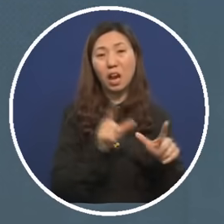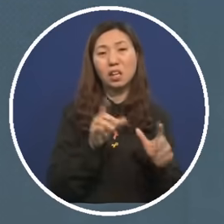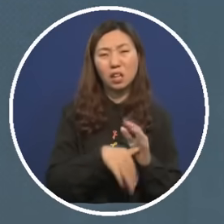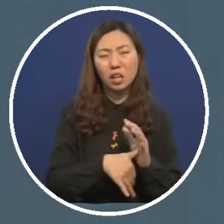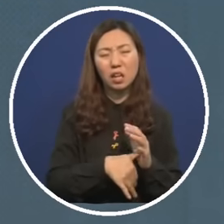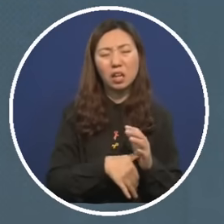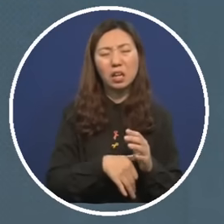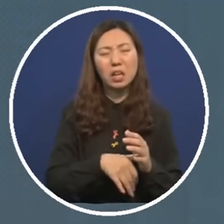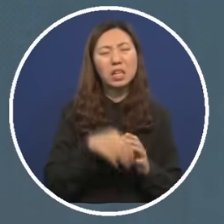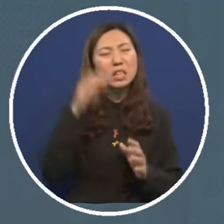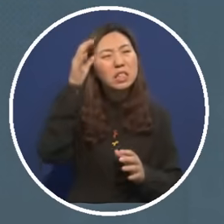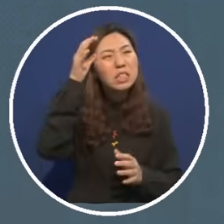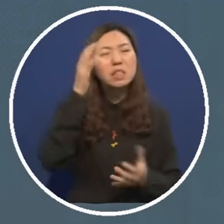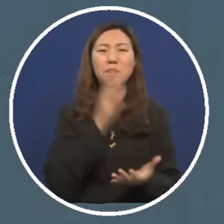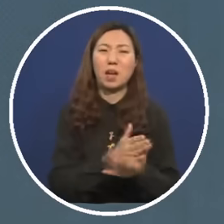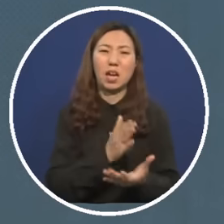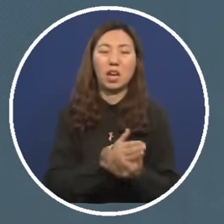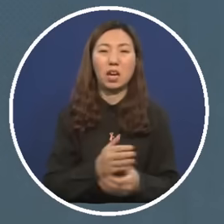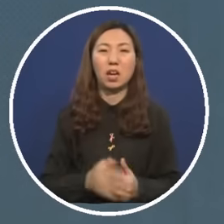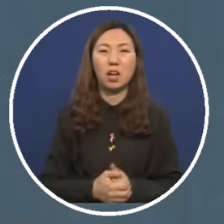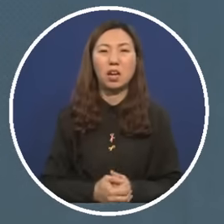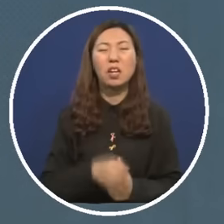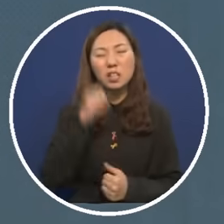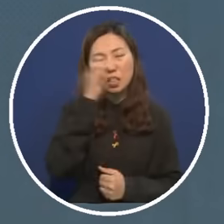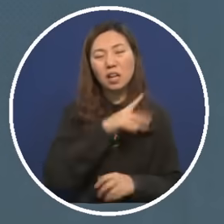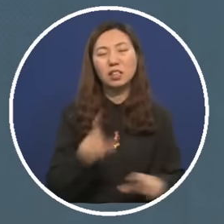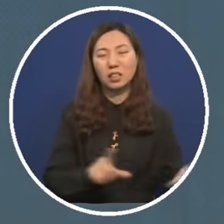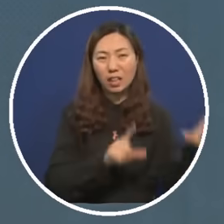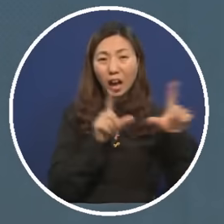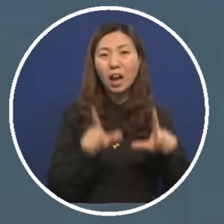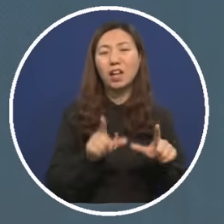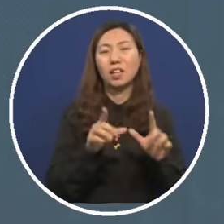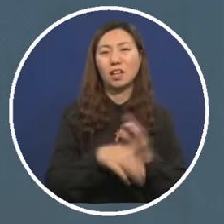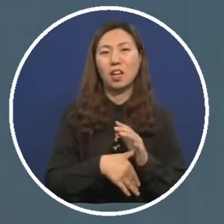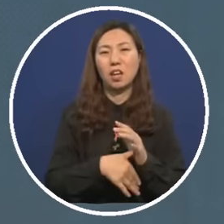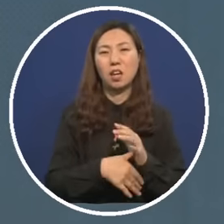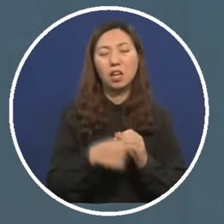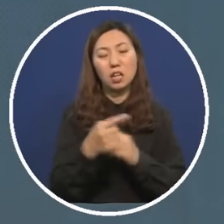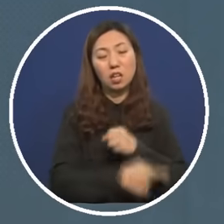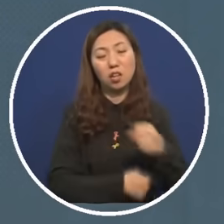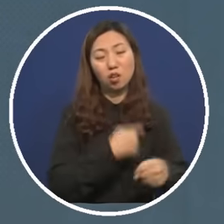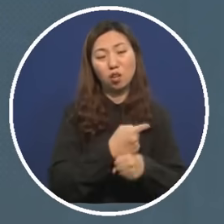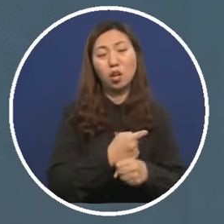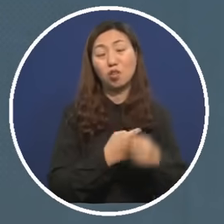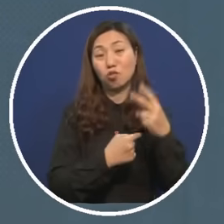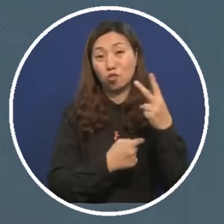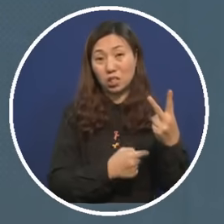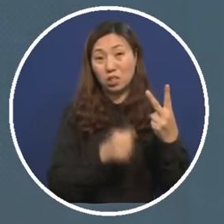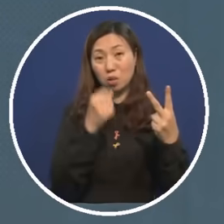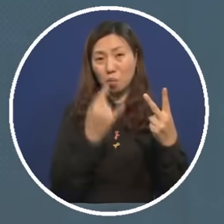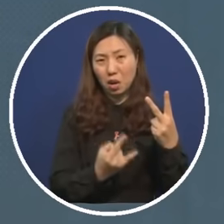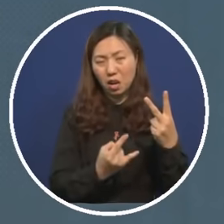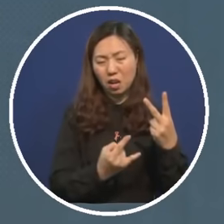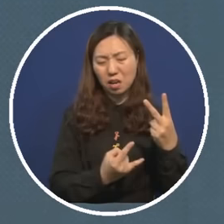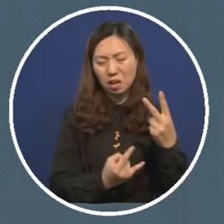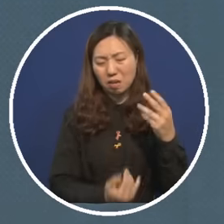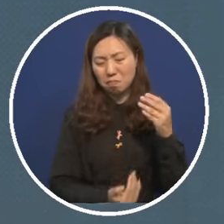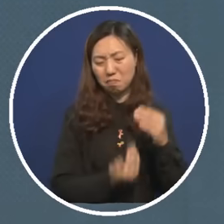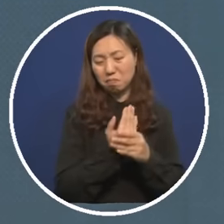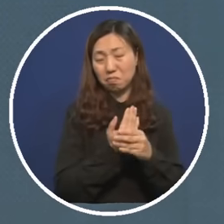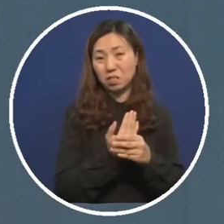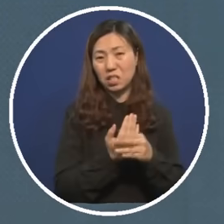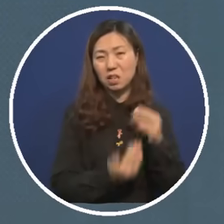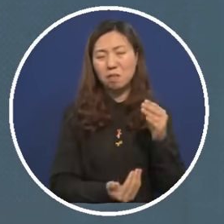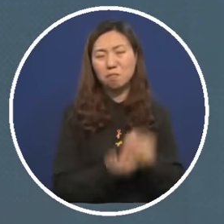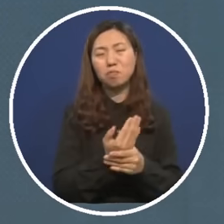기대는 하지 마라. 그럼 어차피 사는 거 저 인간이 1년에 두 번씩 발병한다 하면 발병 안 한다